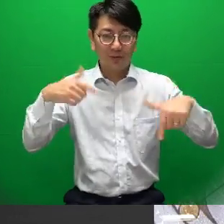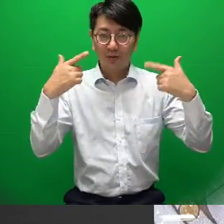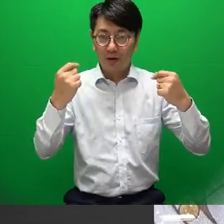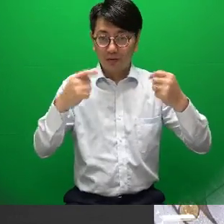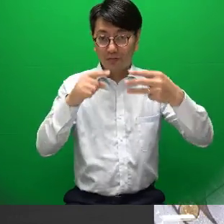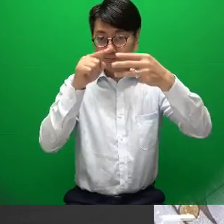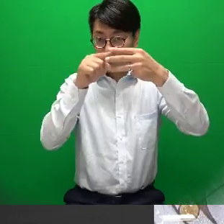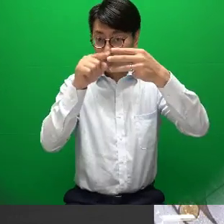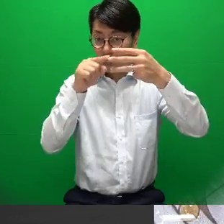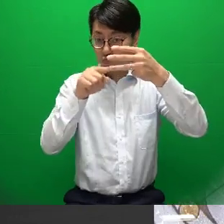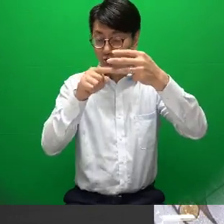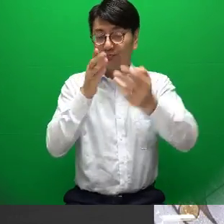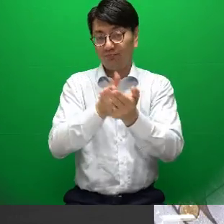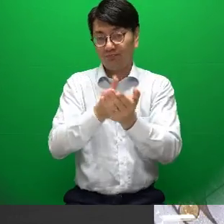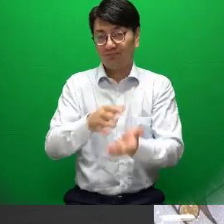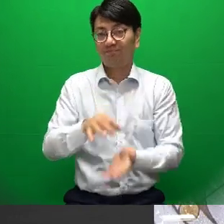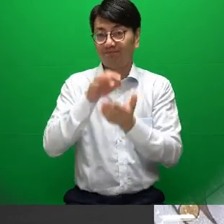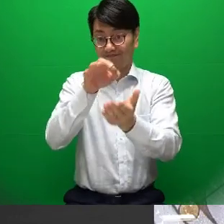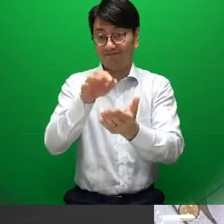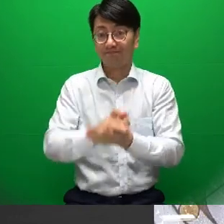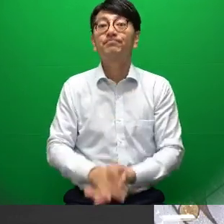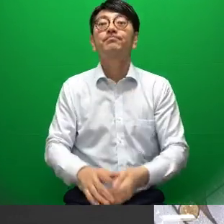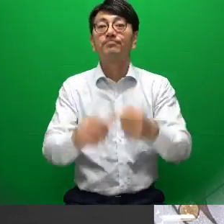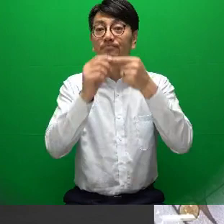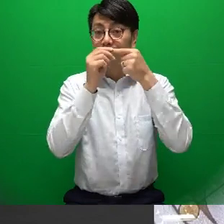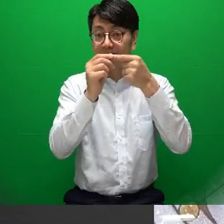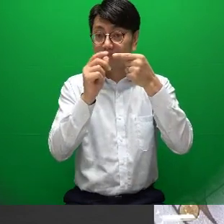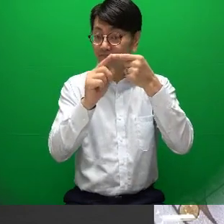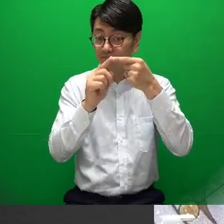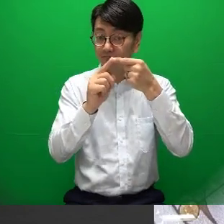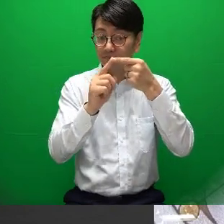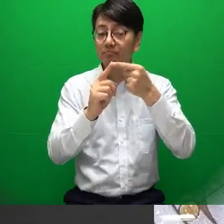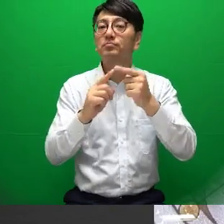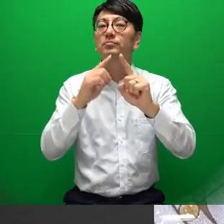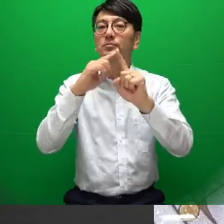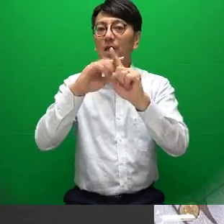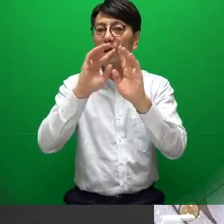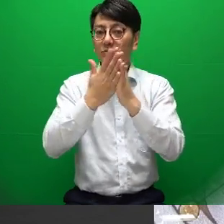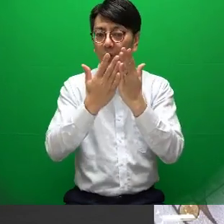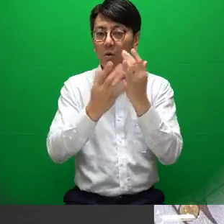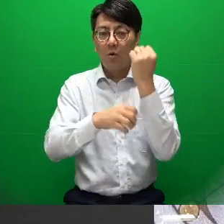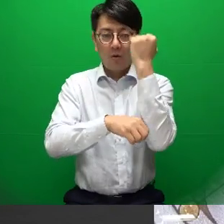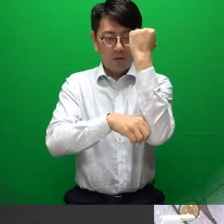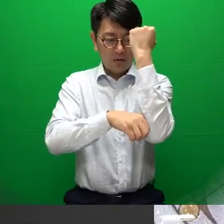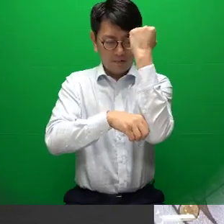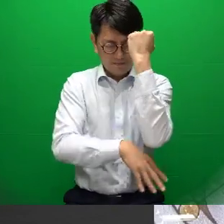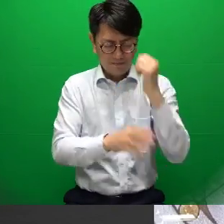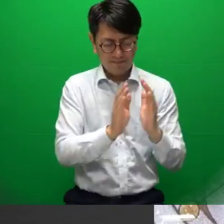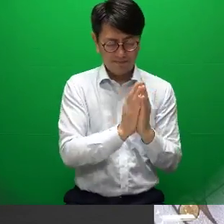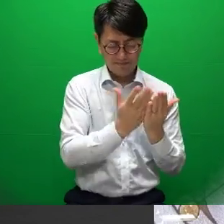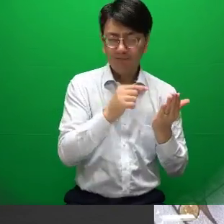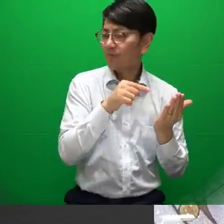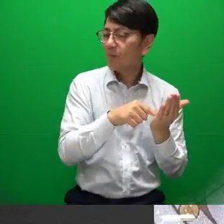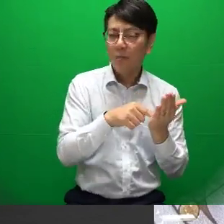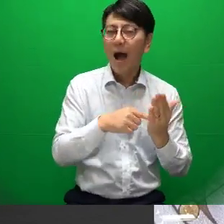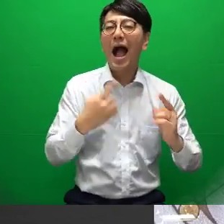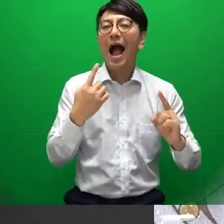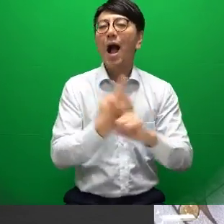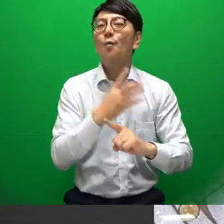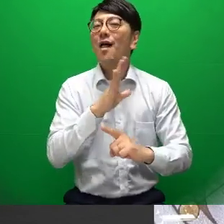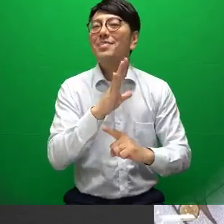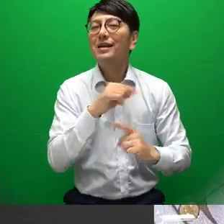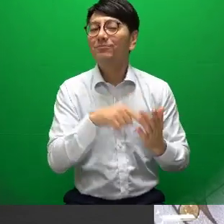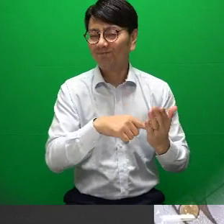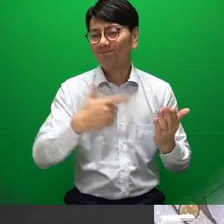のように3ついますね1番目聖書の原点は変わりませんいいですか